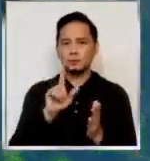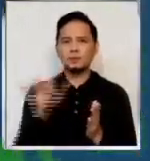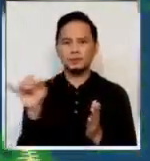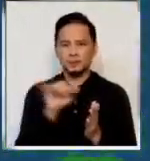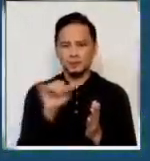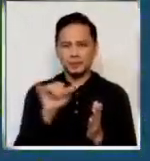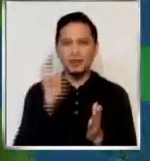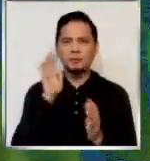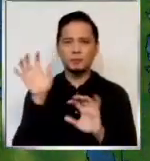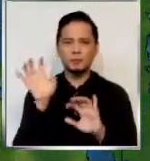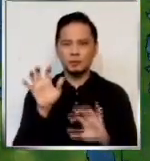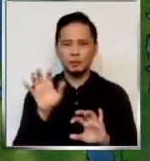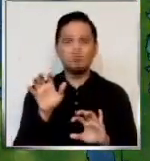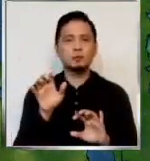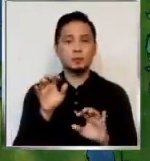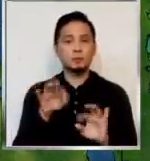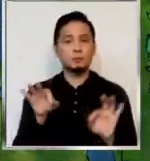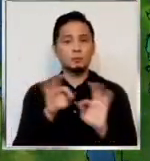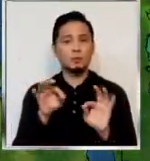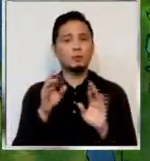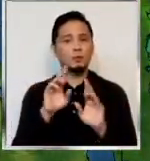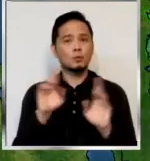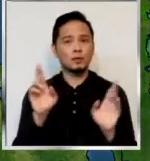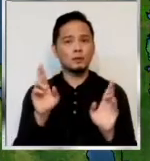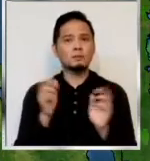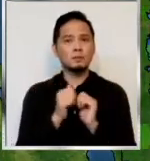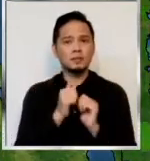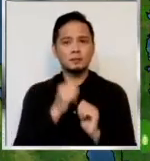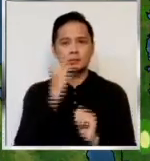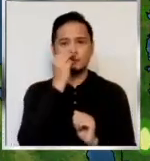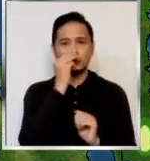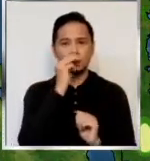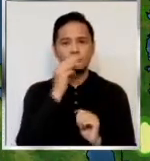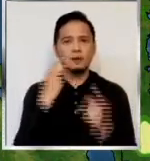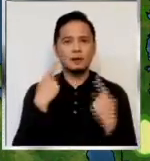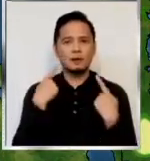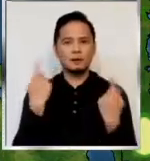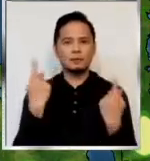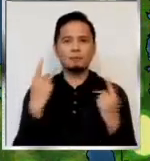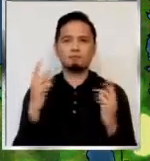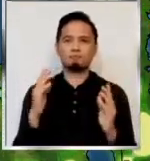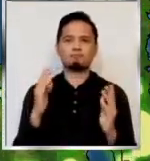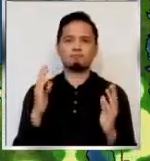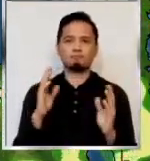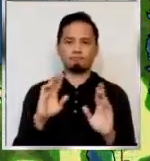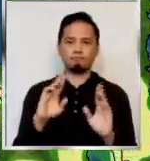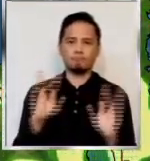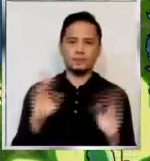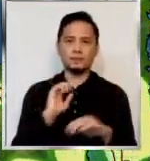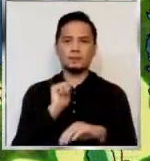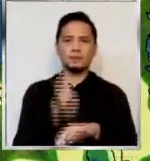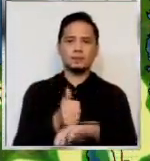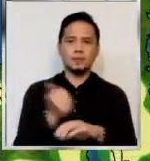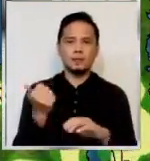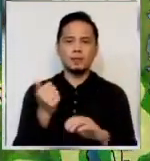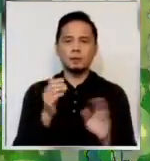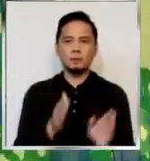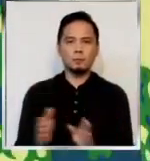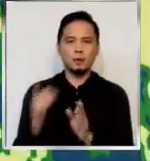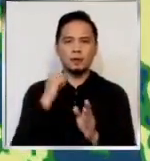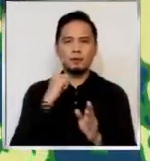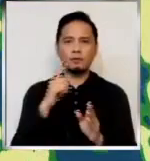mga taga Mindoro na niragasa ng flash flood at makikita nyo, tuloy-tuloy po yung pag-ulan na yan, bukas yan. Sa